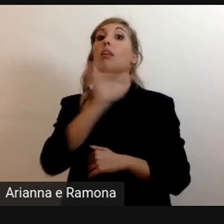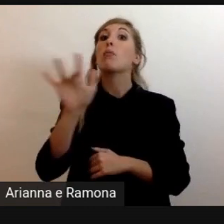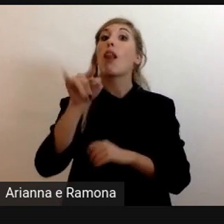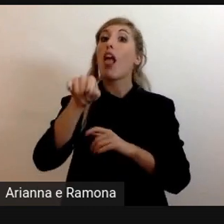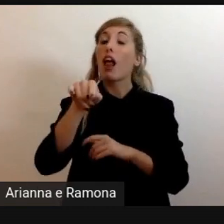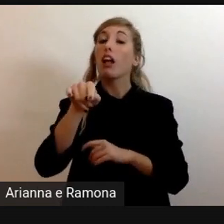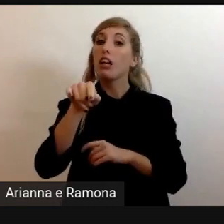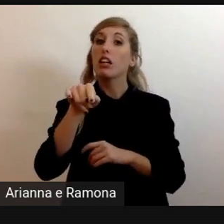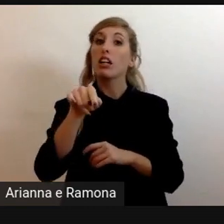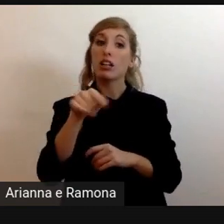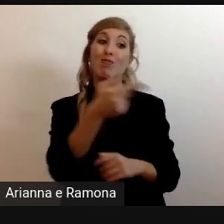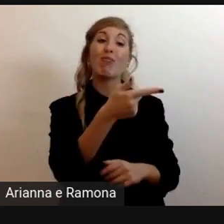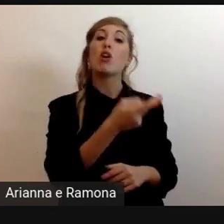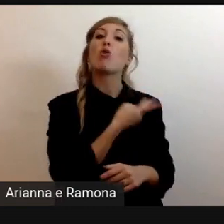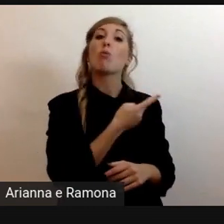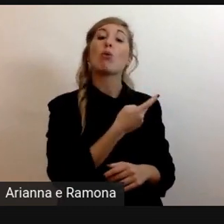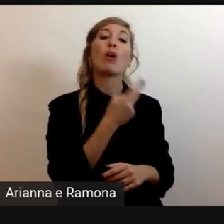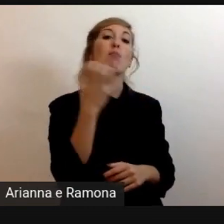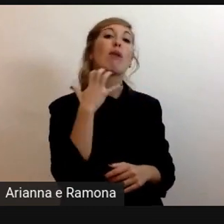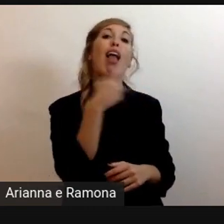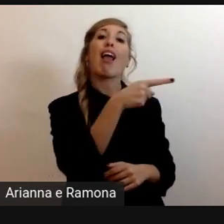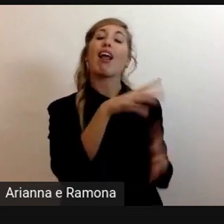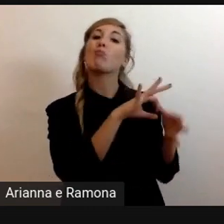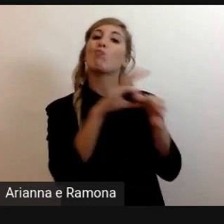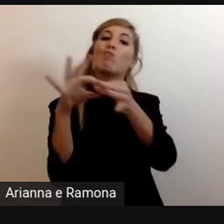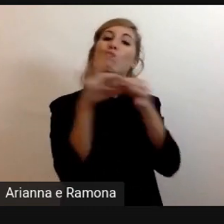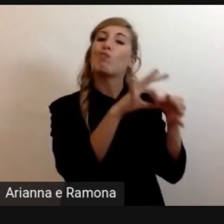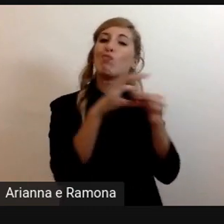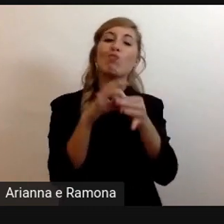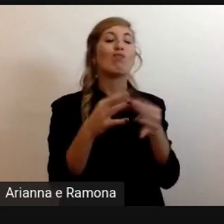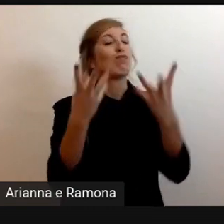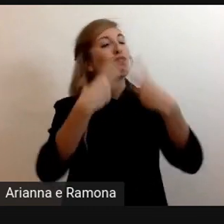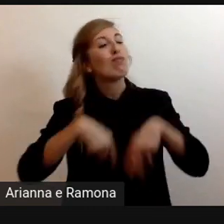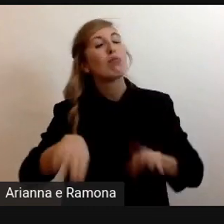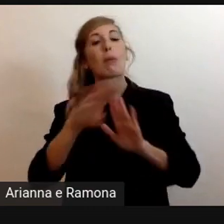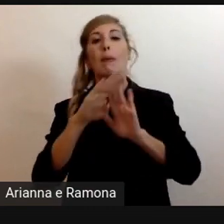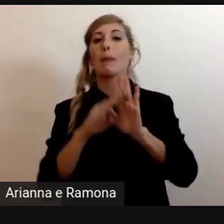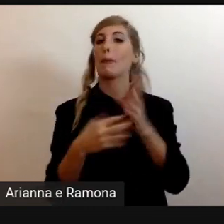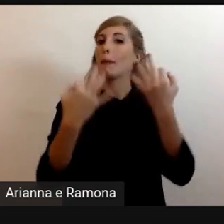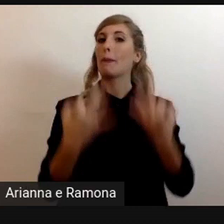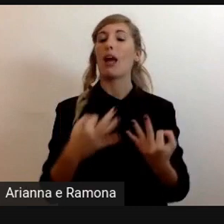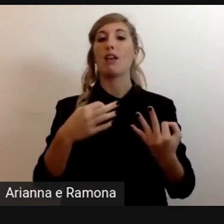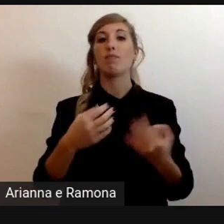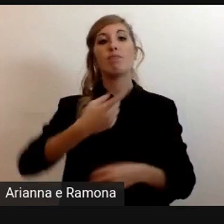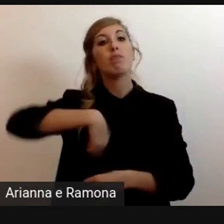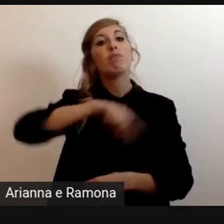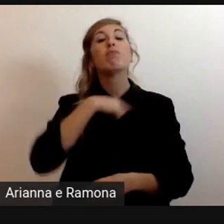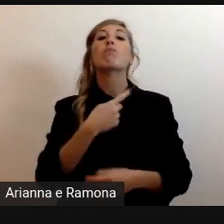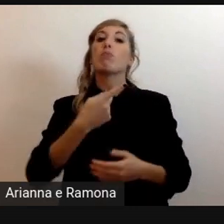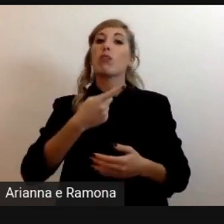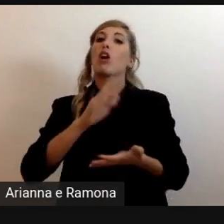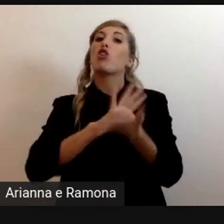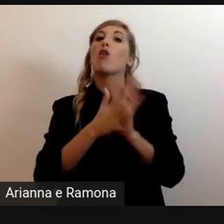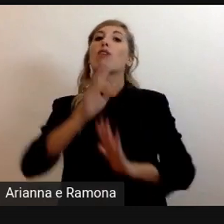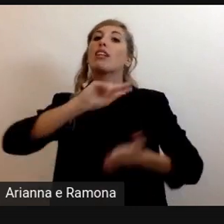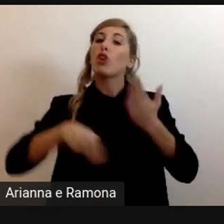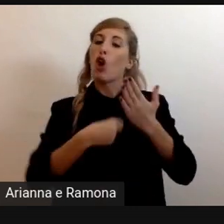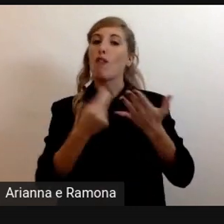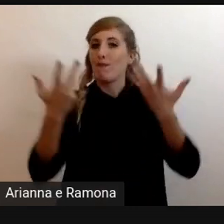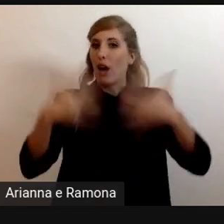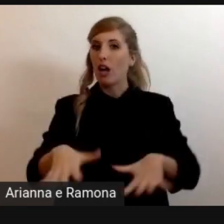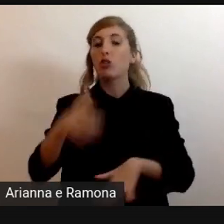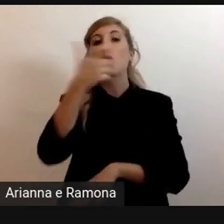comune di bergamo un legame strutturato abbiamo firmato una convenzione perché riconosciamo in the